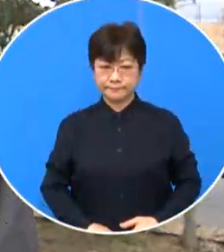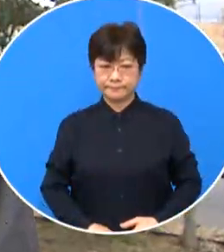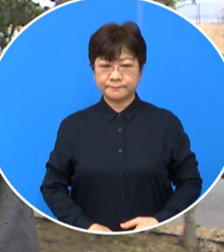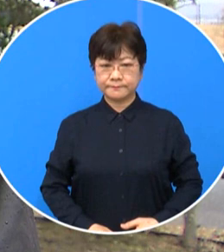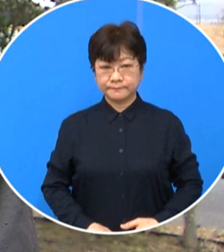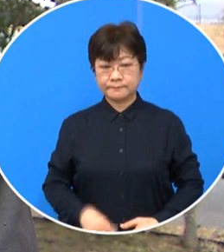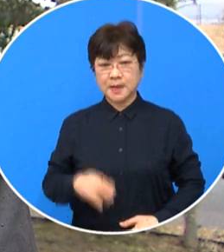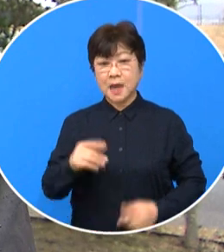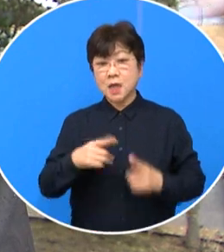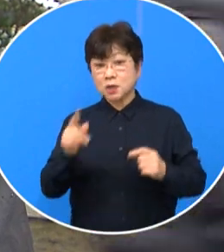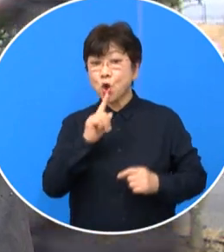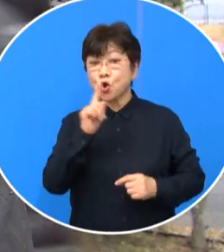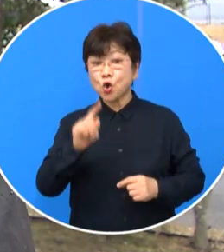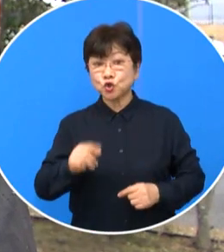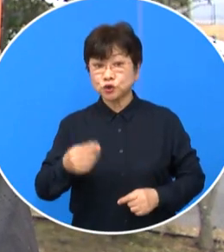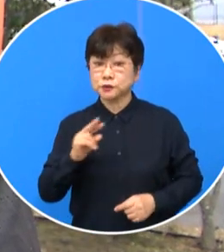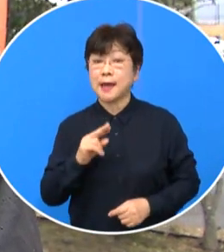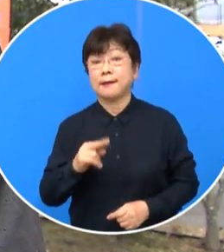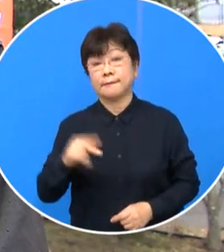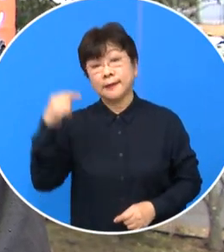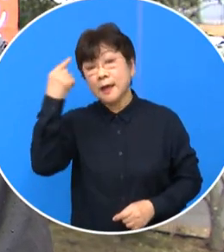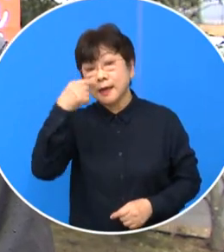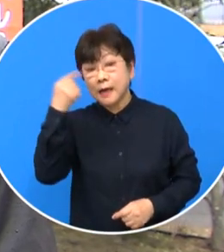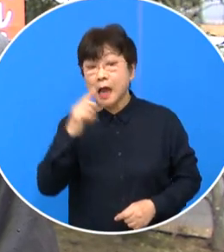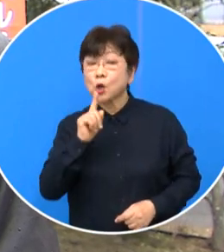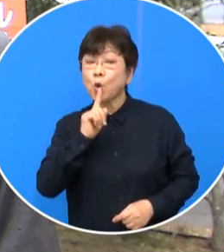キャンプ地の鹿児島ですけど、鹿児島の印象っていかがですか。